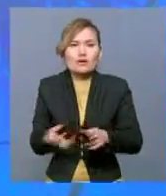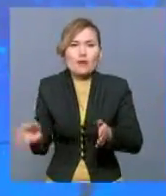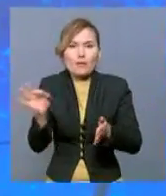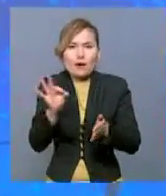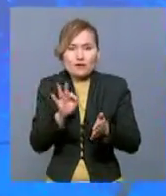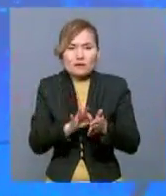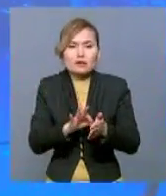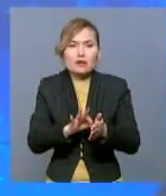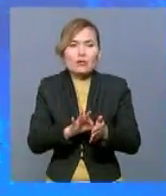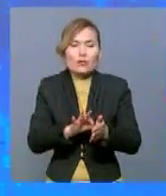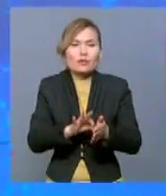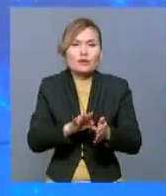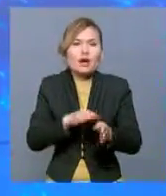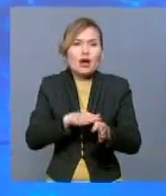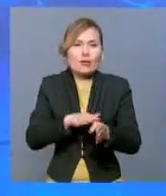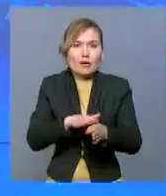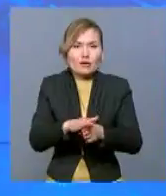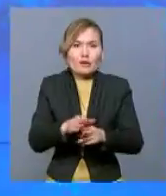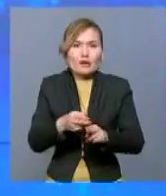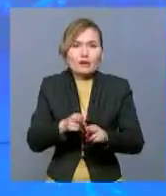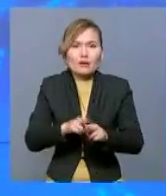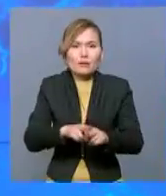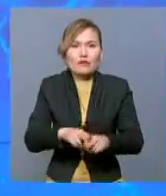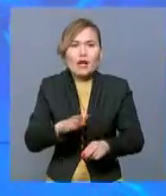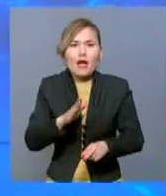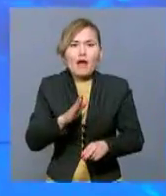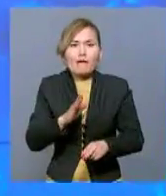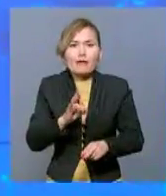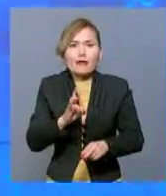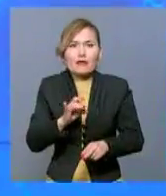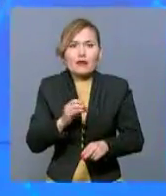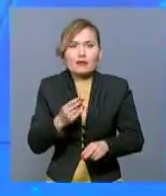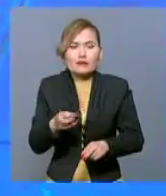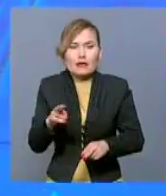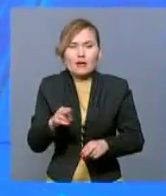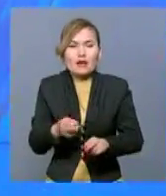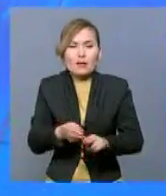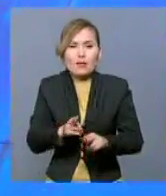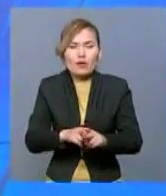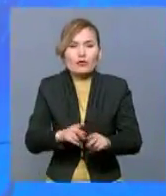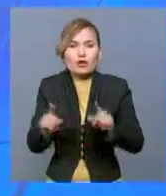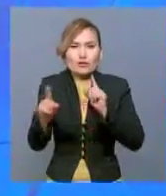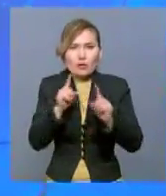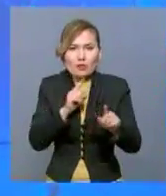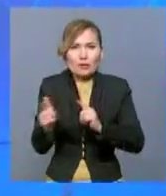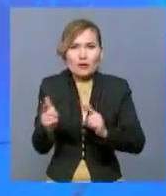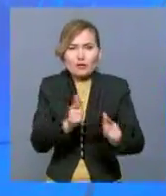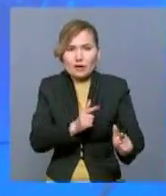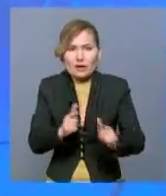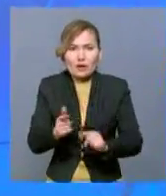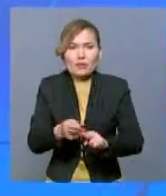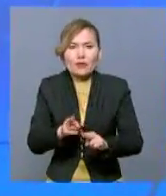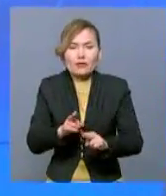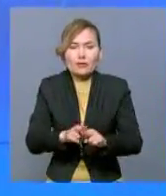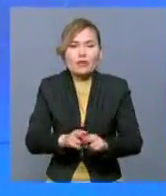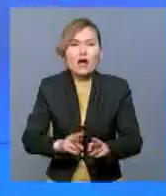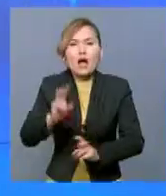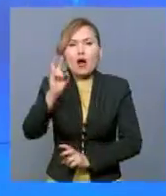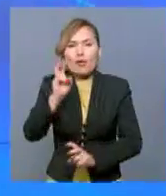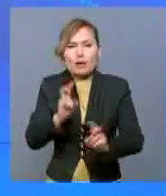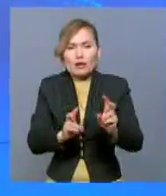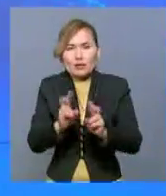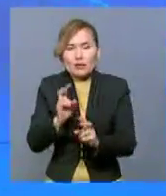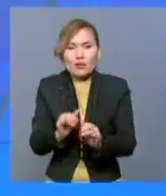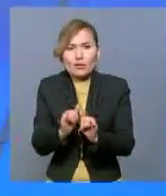көздейді. Осы мақсатқа жету үшін Ломбардия мен Венеция аймақтары референдум өткізуге дайын. Бұл өңірде өнеркәсіп